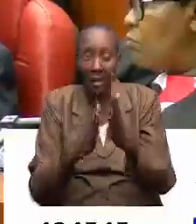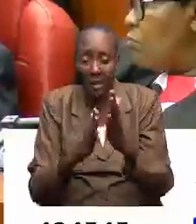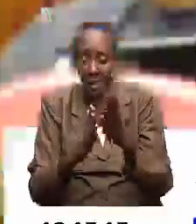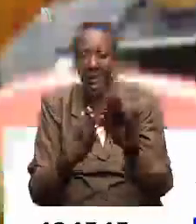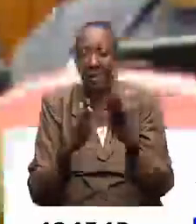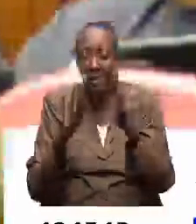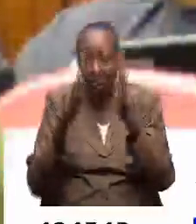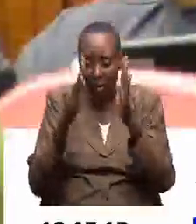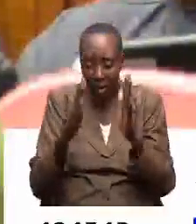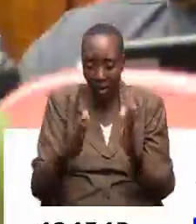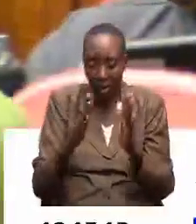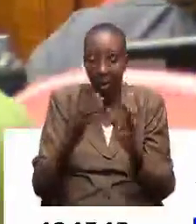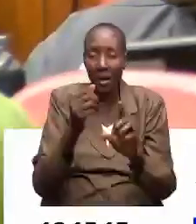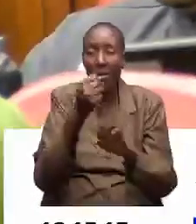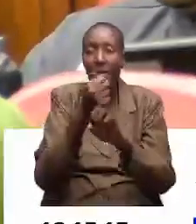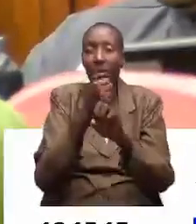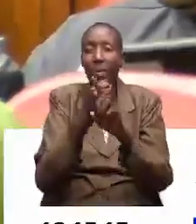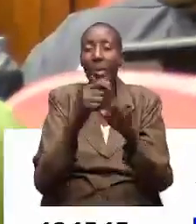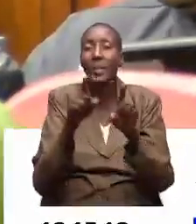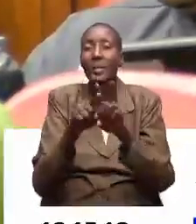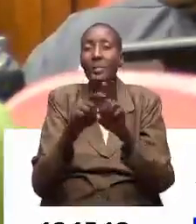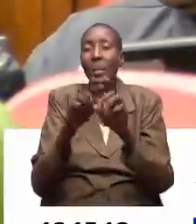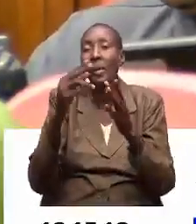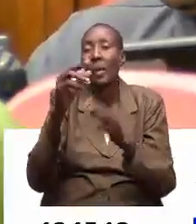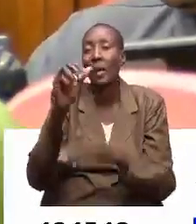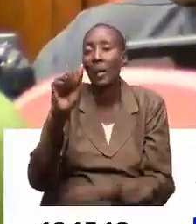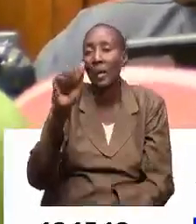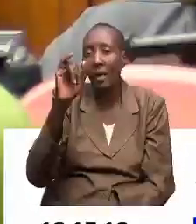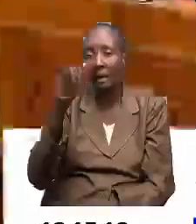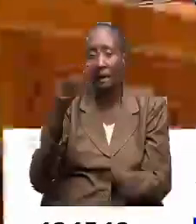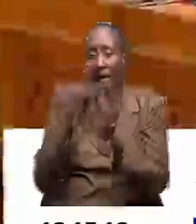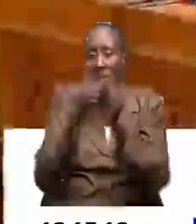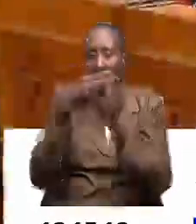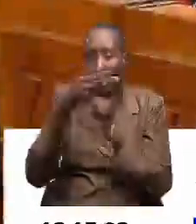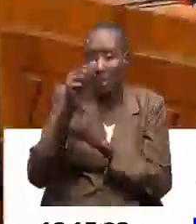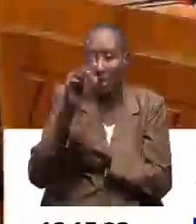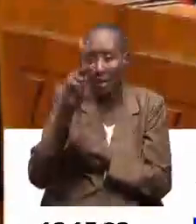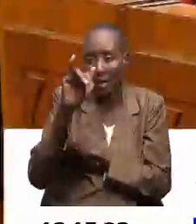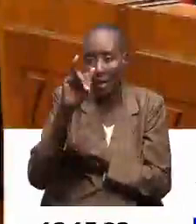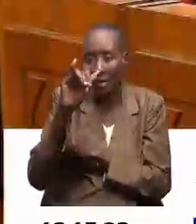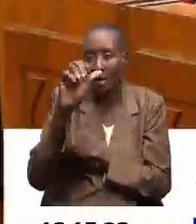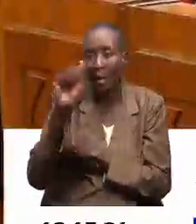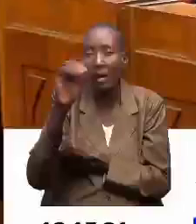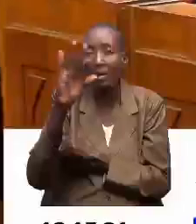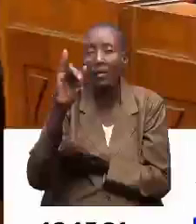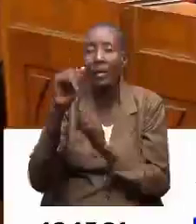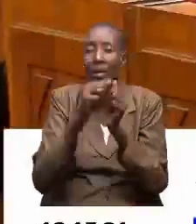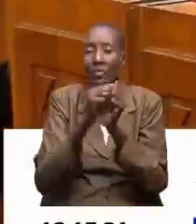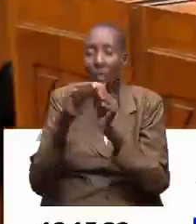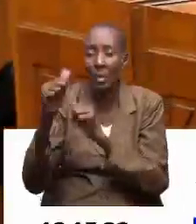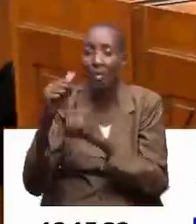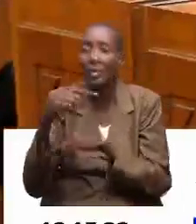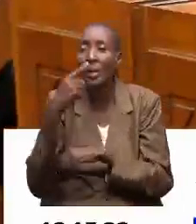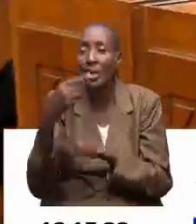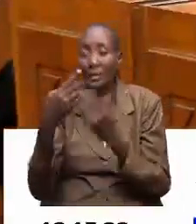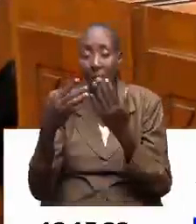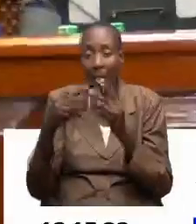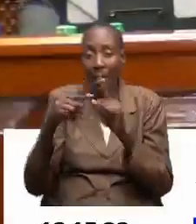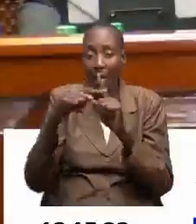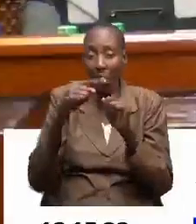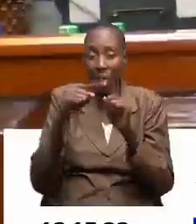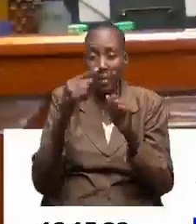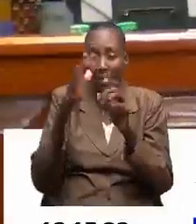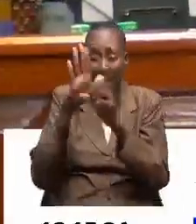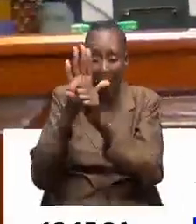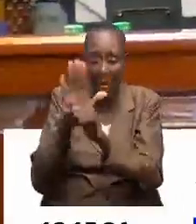ya Amnesty International, Haki Afrika, miongoni mwa mengine, wanasema mauaji ya kiholela na kikatili